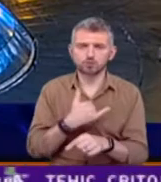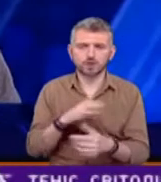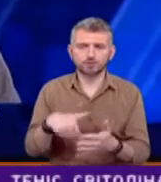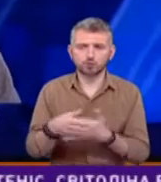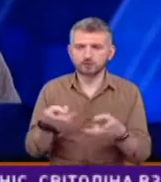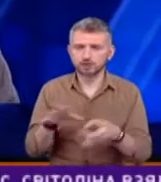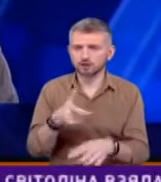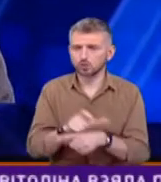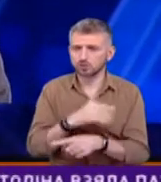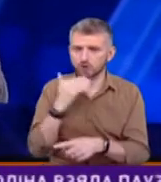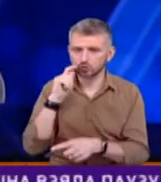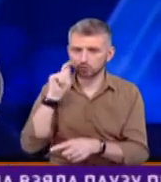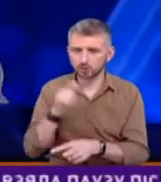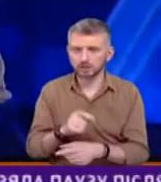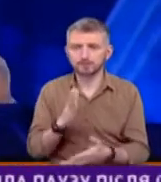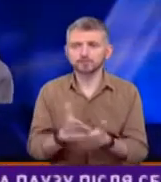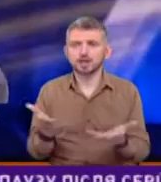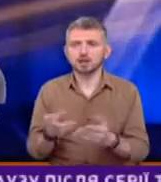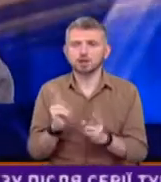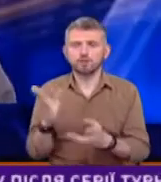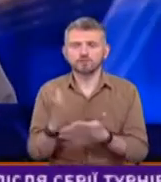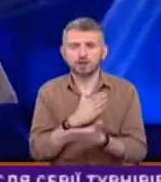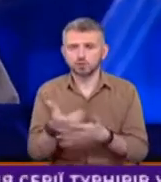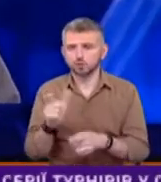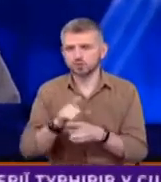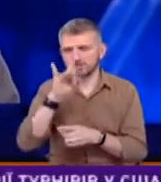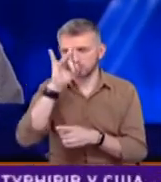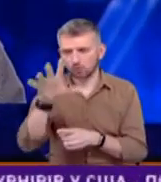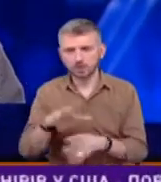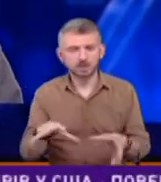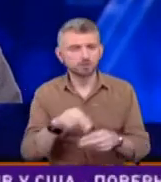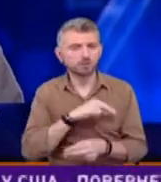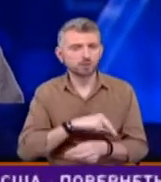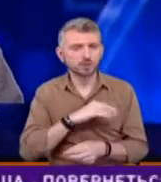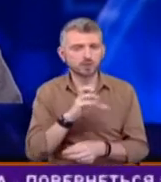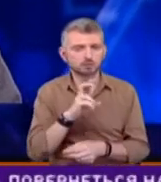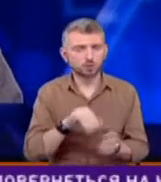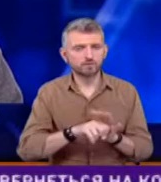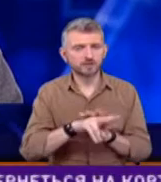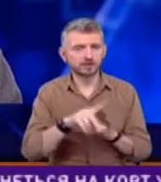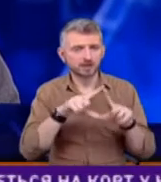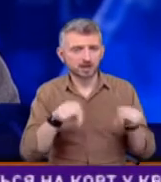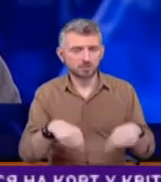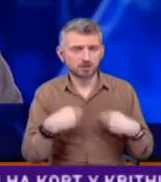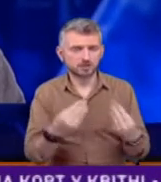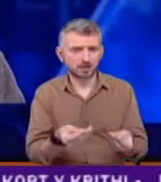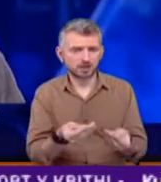лишається дуже багато в Україні, є, які навіть взагалі дуже відомі. Співробітники СБУ втік в Кремлі, де є, так, каже, абсолютно, я 5 років абсолютно був просто,